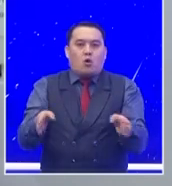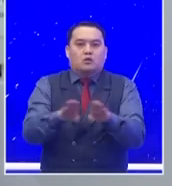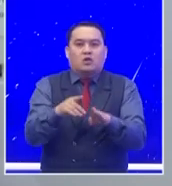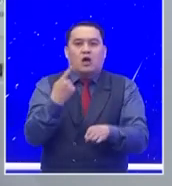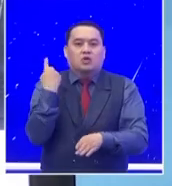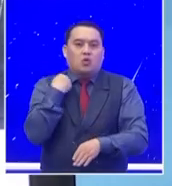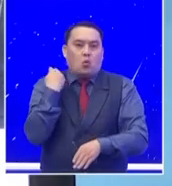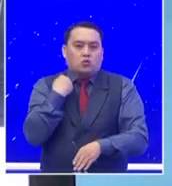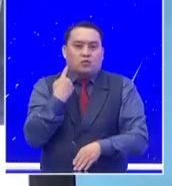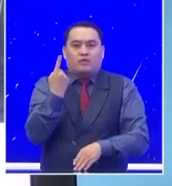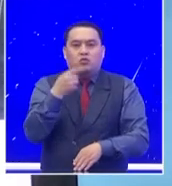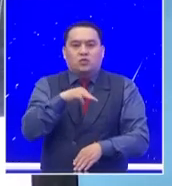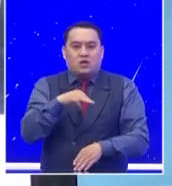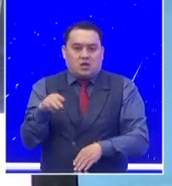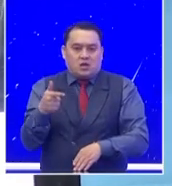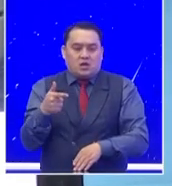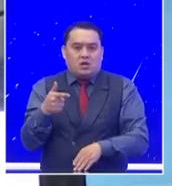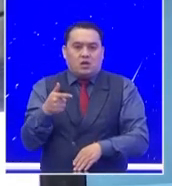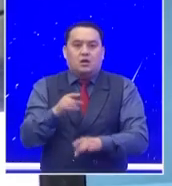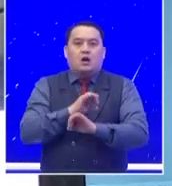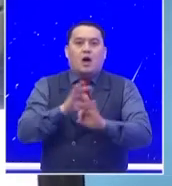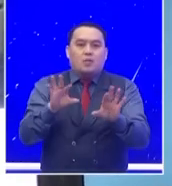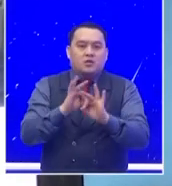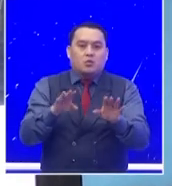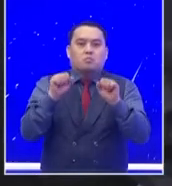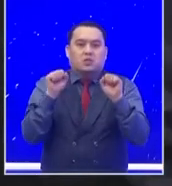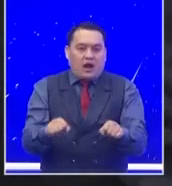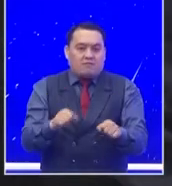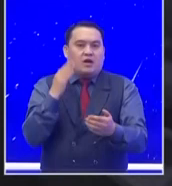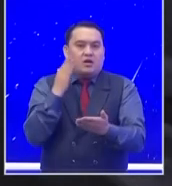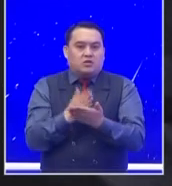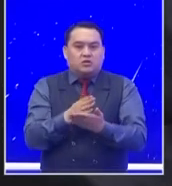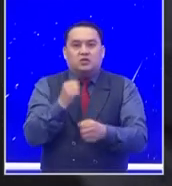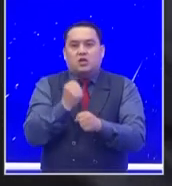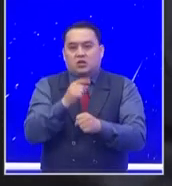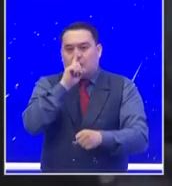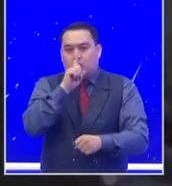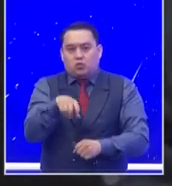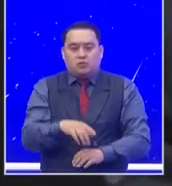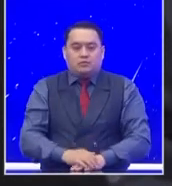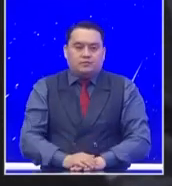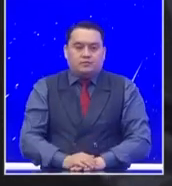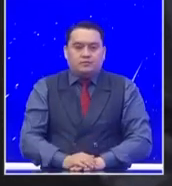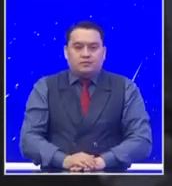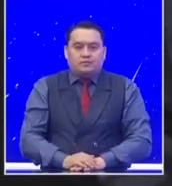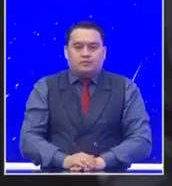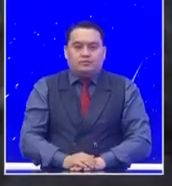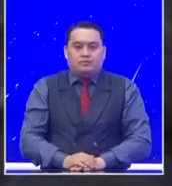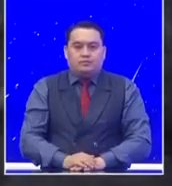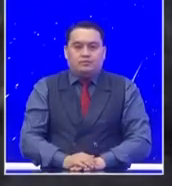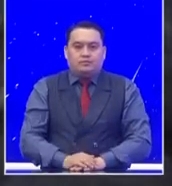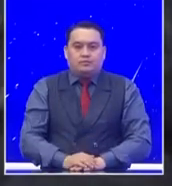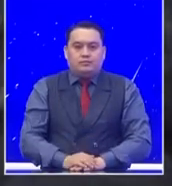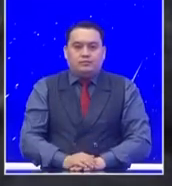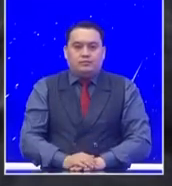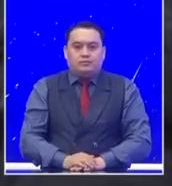за задолженность даже в одну деньги энергетики пояснили что имеет право но делать этого не будут евгения присяжная габит кадр ахманов и жан дю